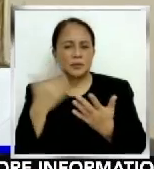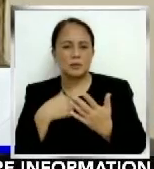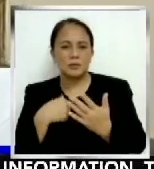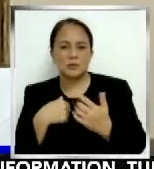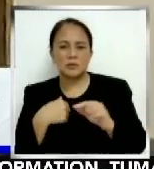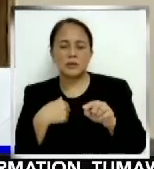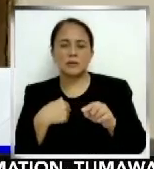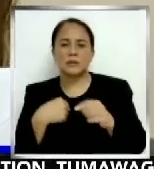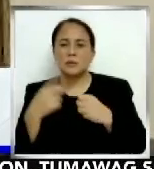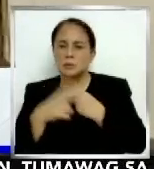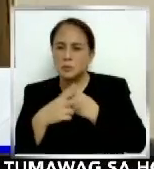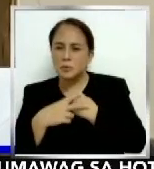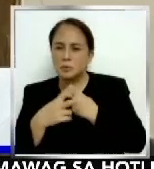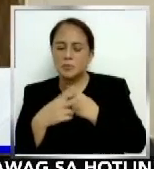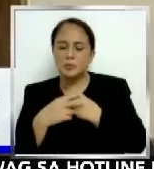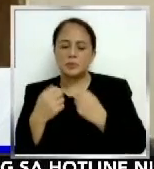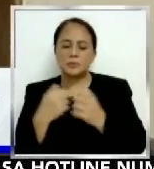Nag-isip po ako 100 times.